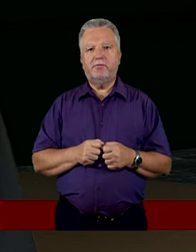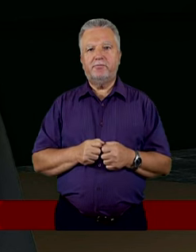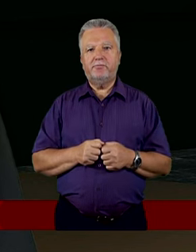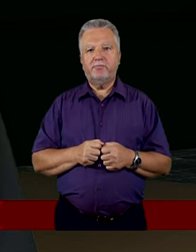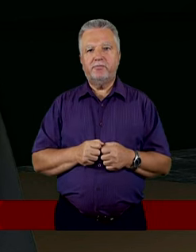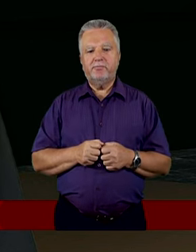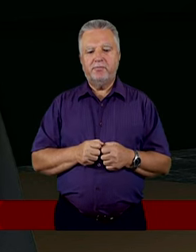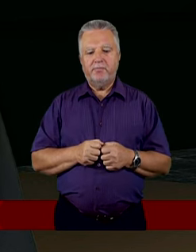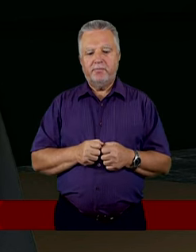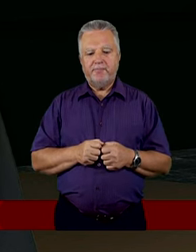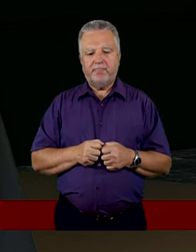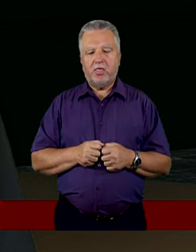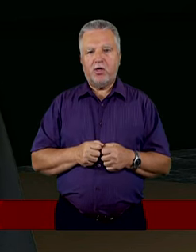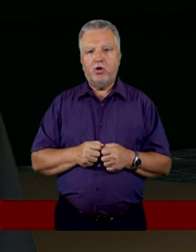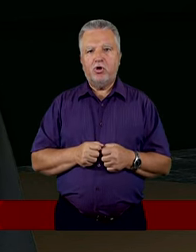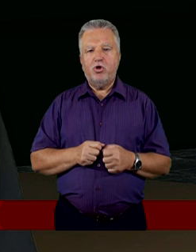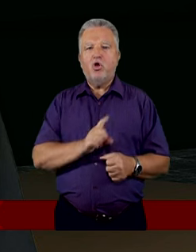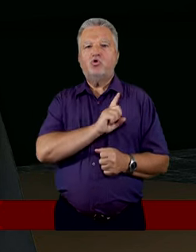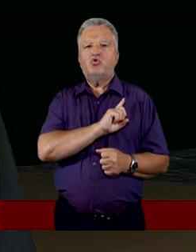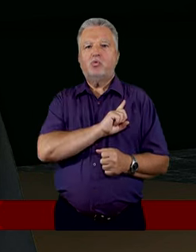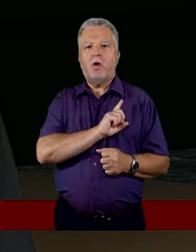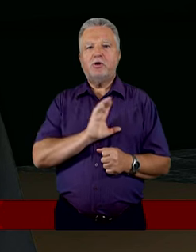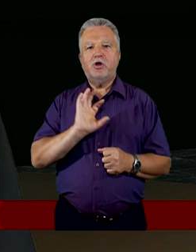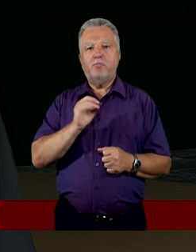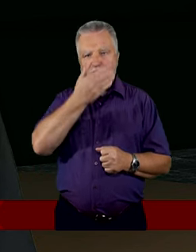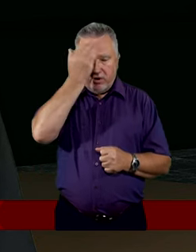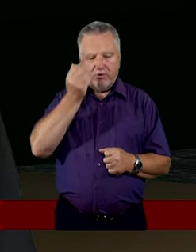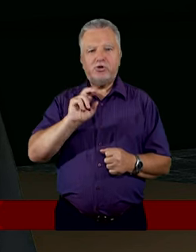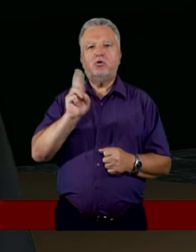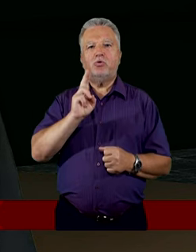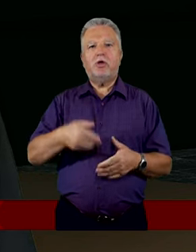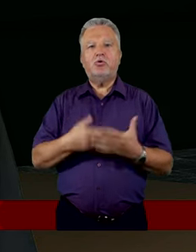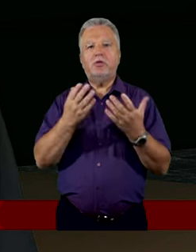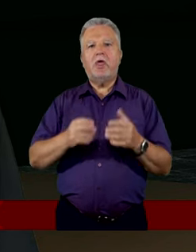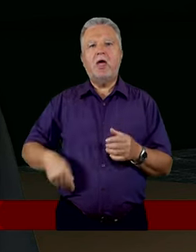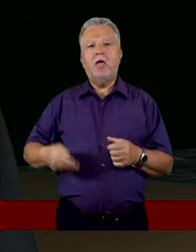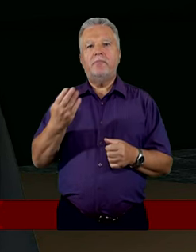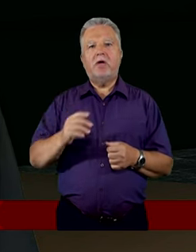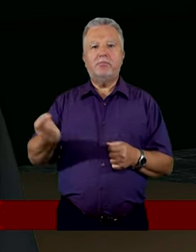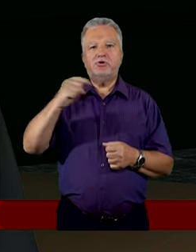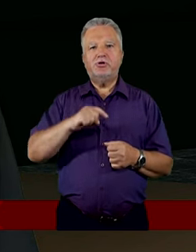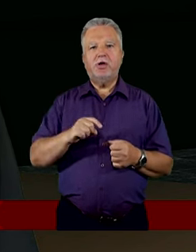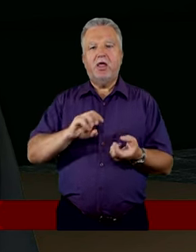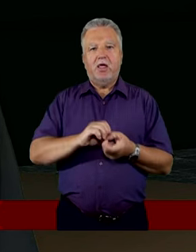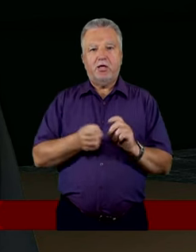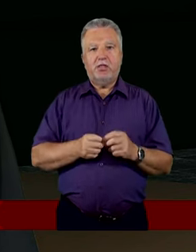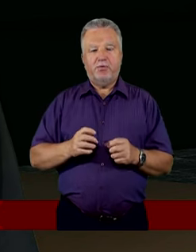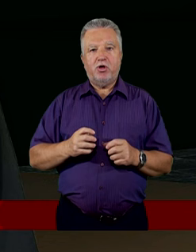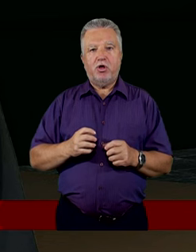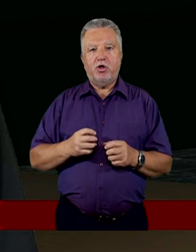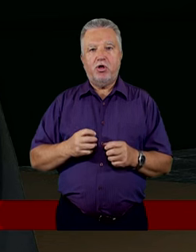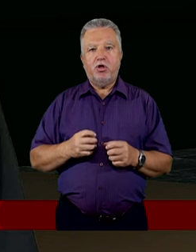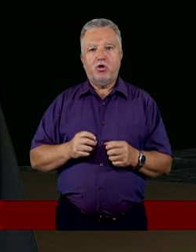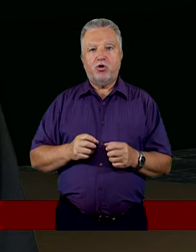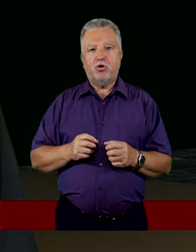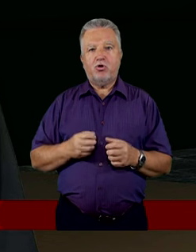42 jest podobna, ta sama myśl. Czuwajcie więc, bo nie wiecie, którego dnia wasz Pan przyjdzie. A to zważajcie, że gdyby gospodarz wiedział,